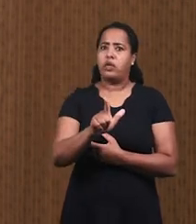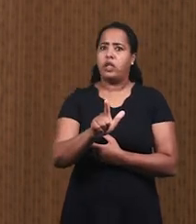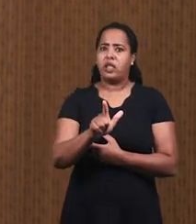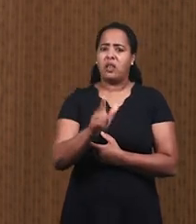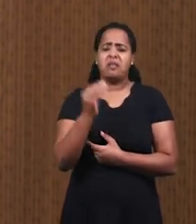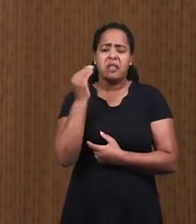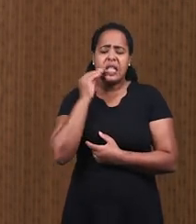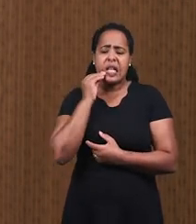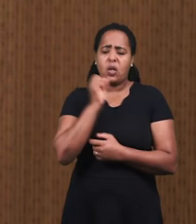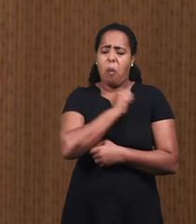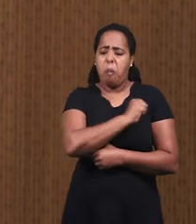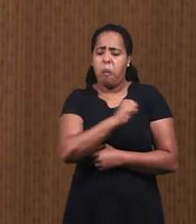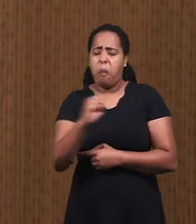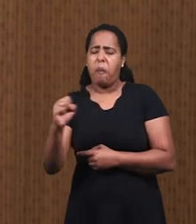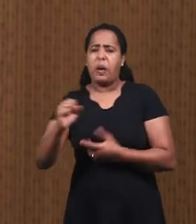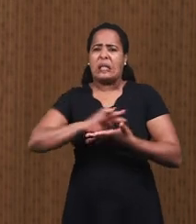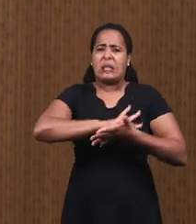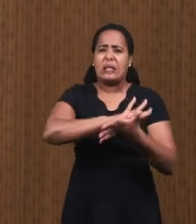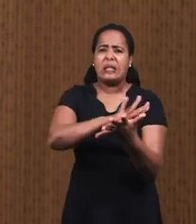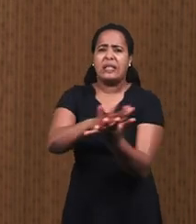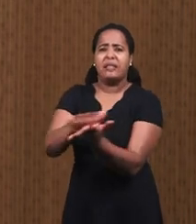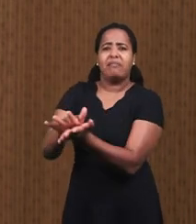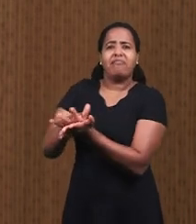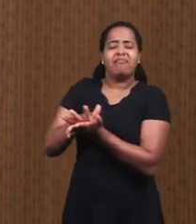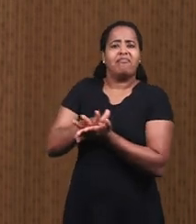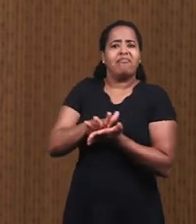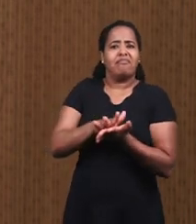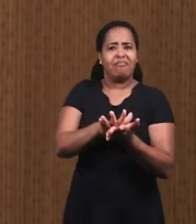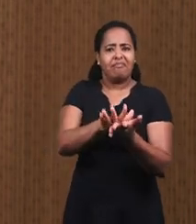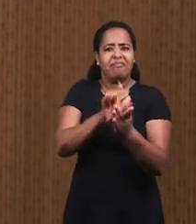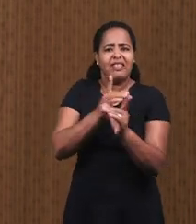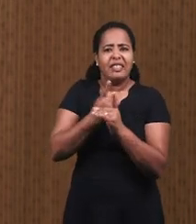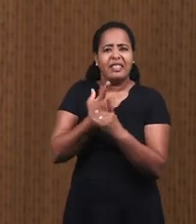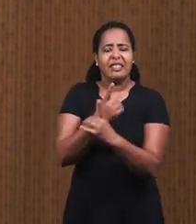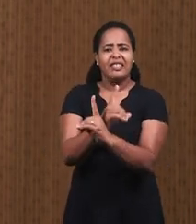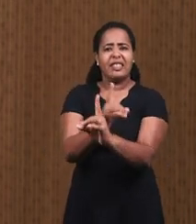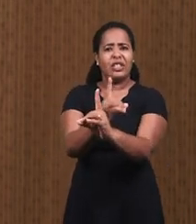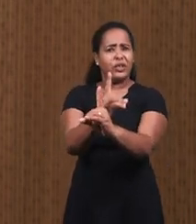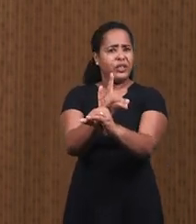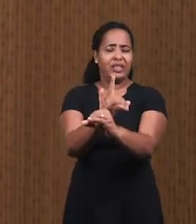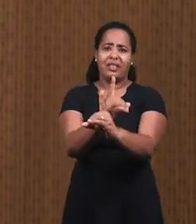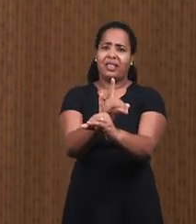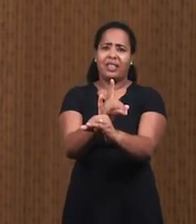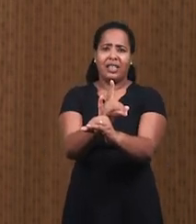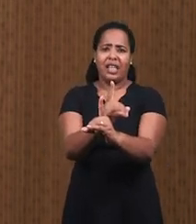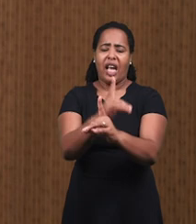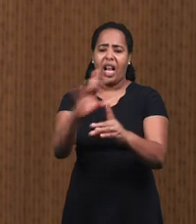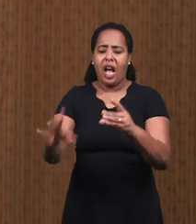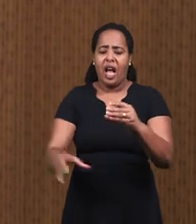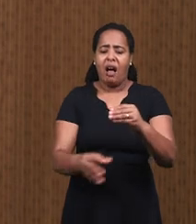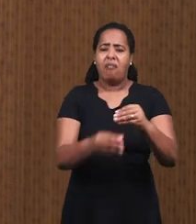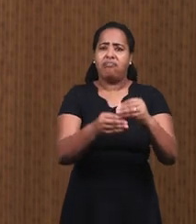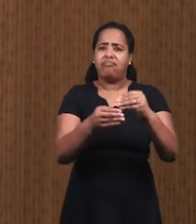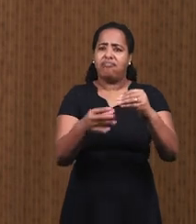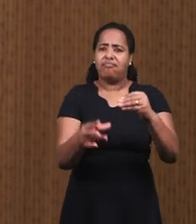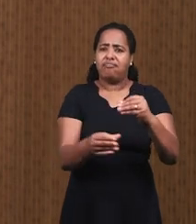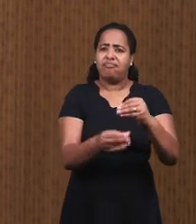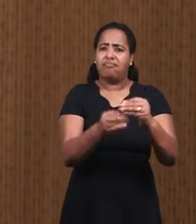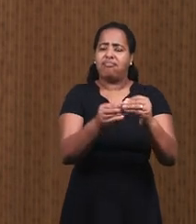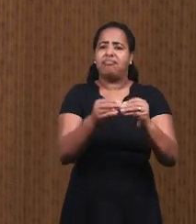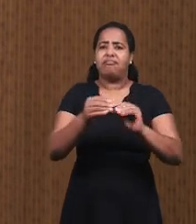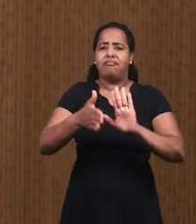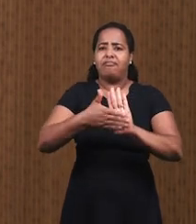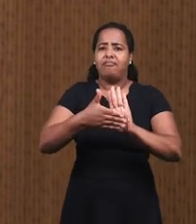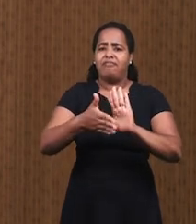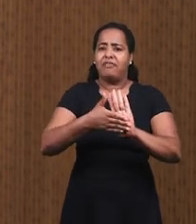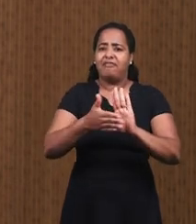la doctrine. Donc, je vais tuer l'Église. Il a essayé de tuer l'Église parce qu'il allait détruire la doctrine, c'est-à-dire le complément